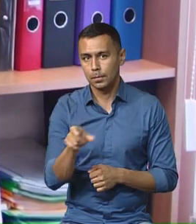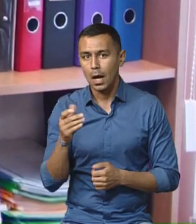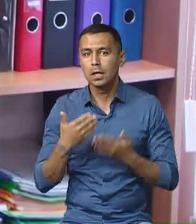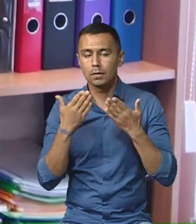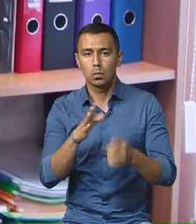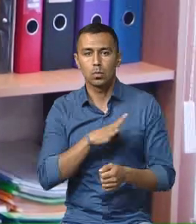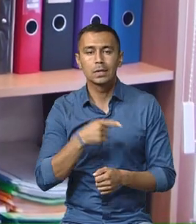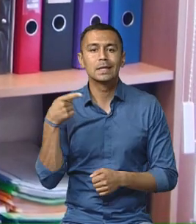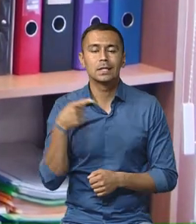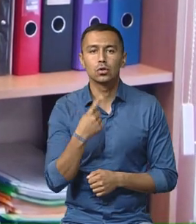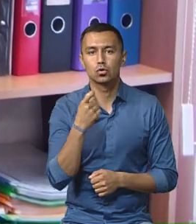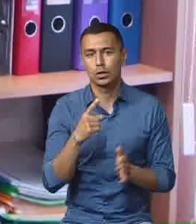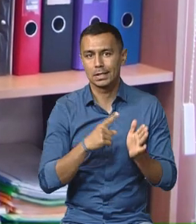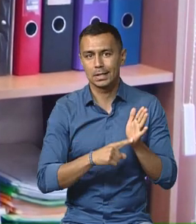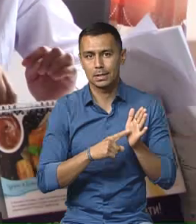було